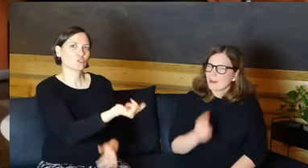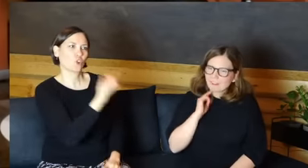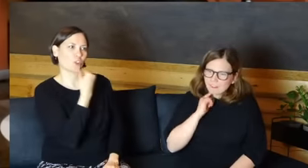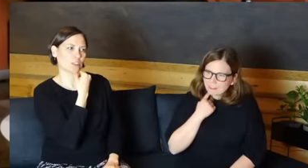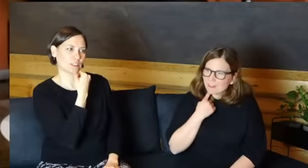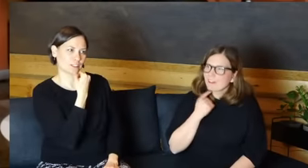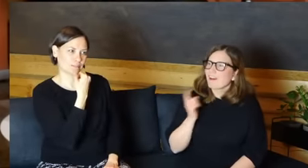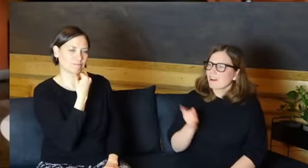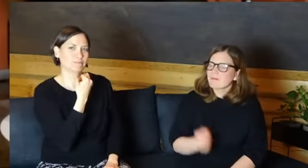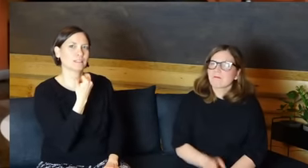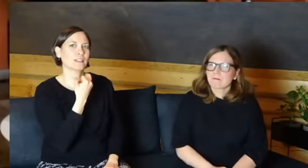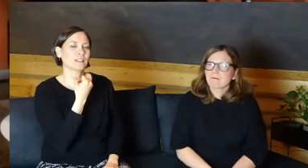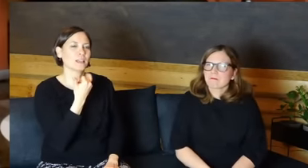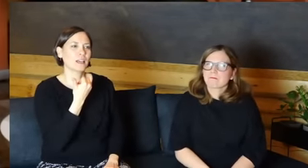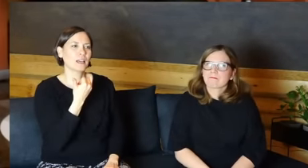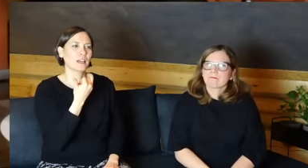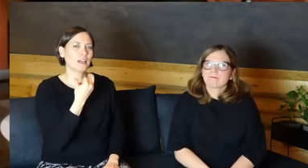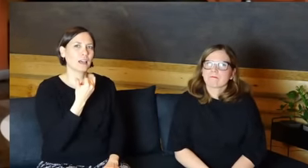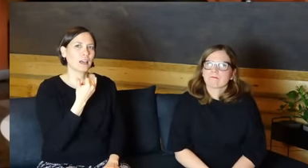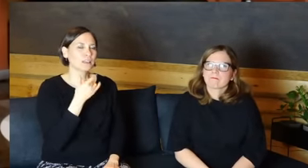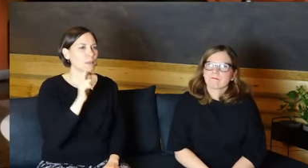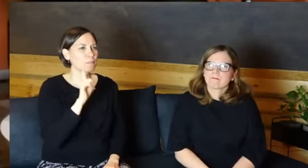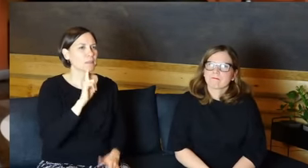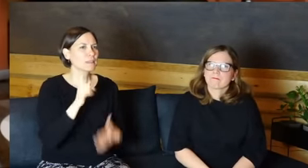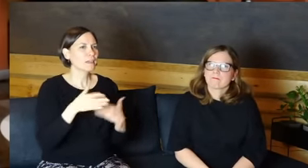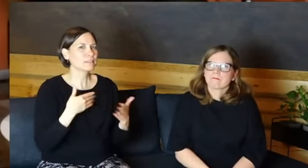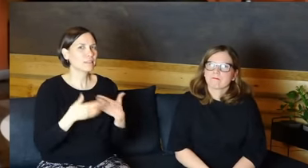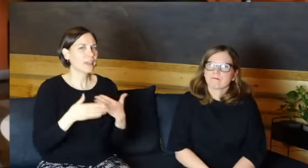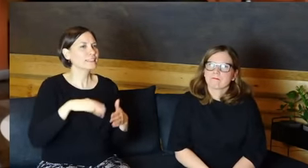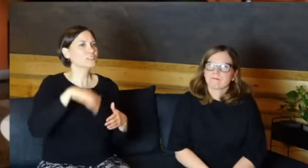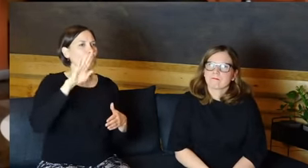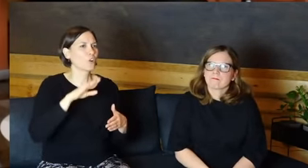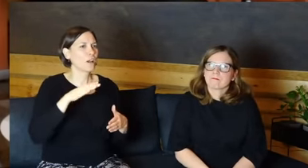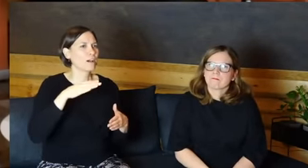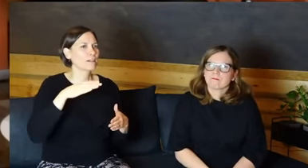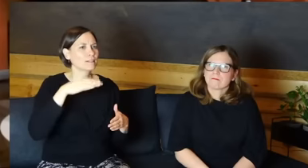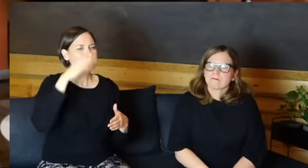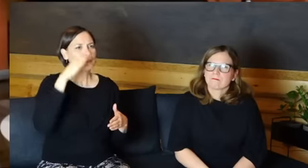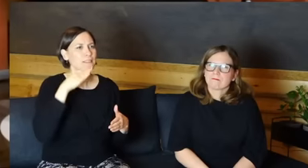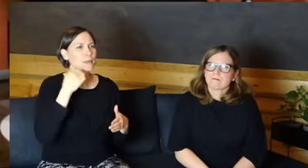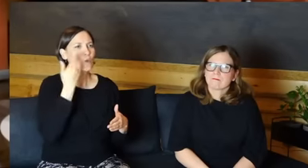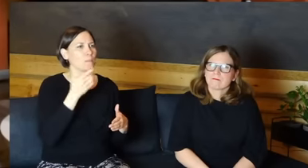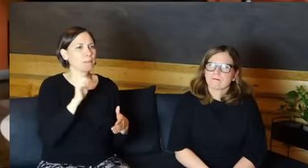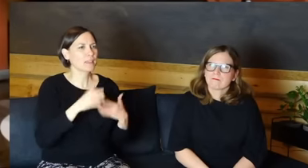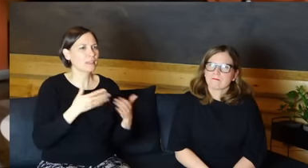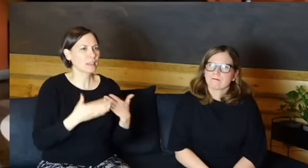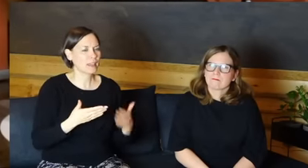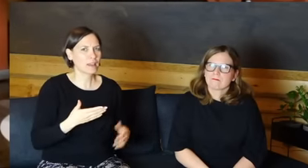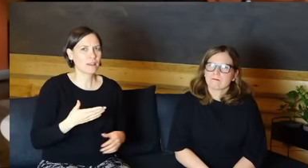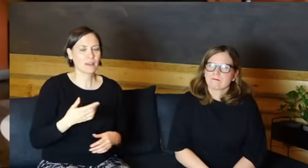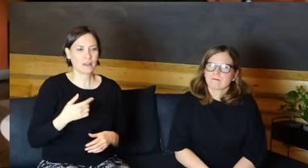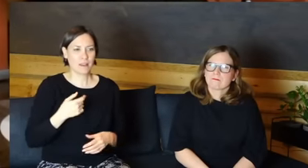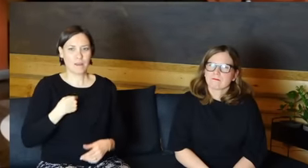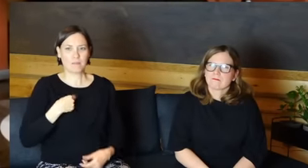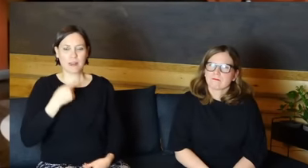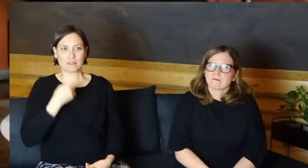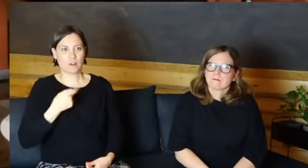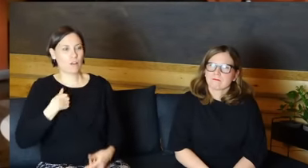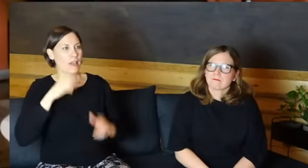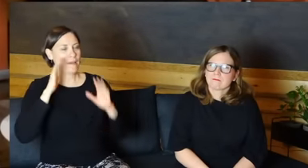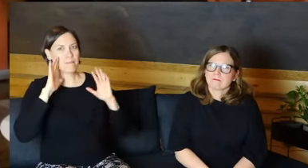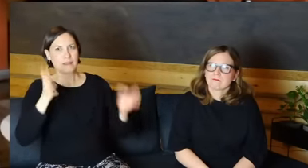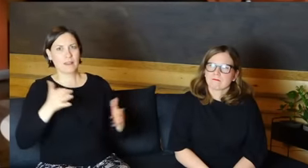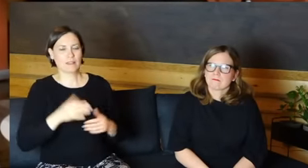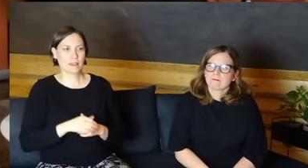tuota, mitä sä menisit isona tehdä? Ja tuota, minähän sinne kiireenä mennä sanon, että ajan minä tiedän, että